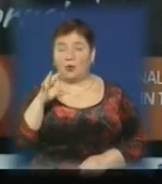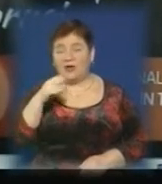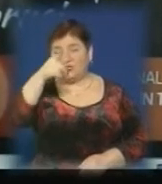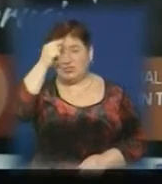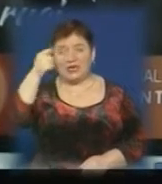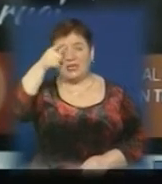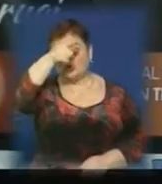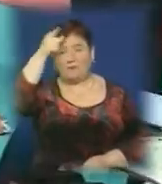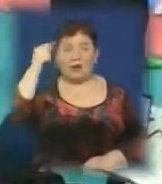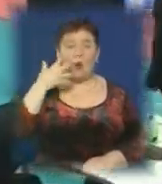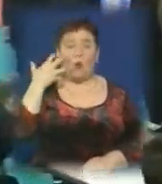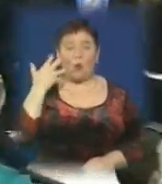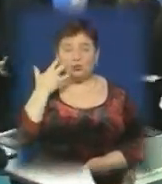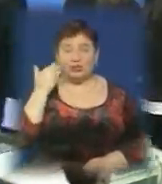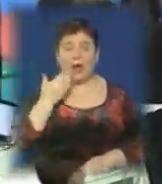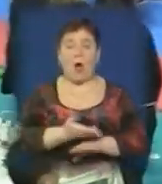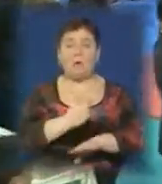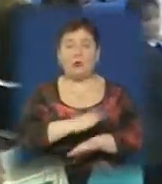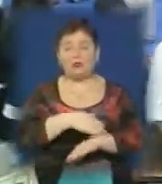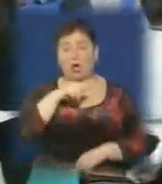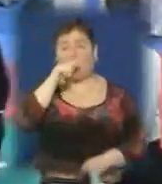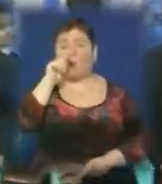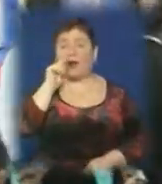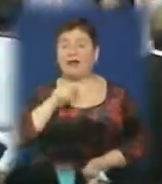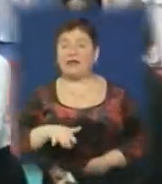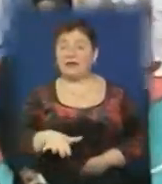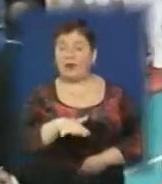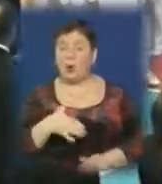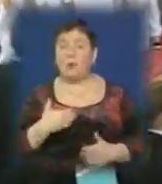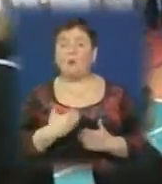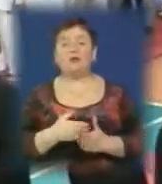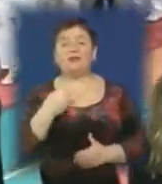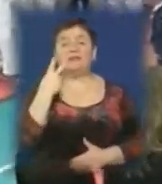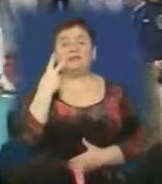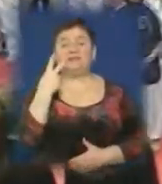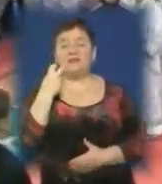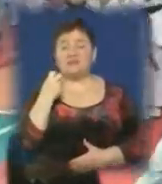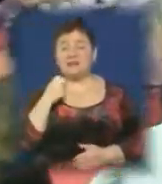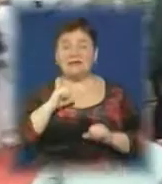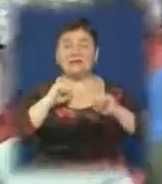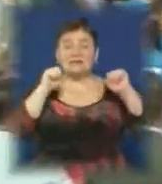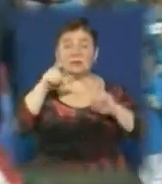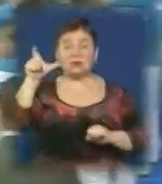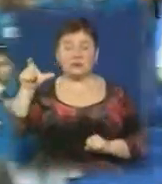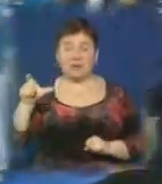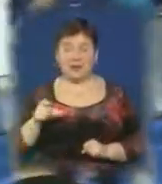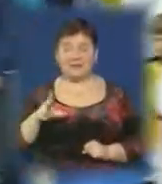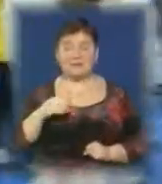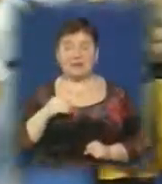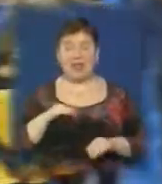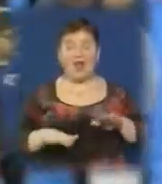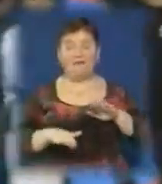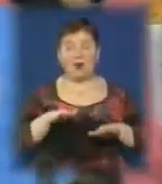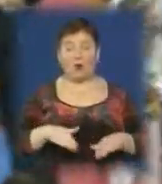Чехії, Словаччини, Угорщини, Польщі та України. Понад 200 спортсменів виборювали нагороди у своїй ваговій